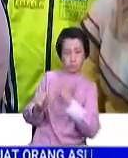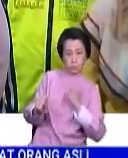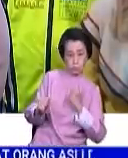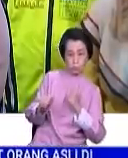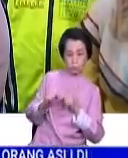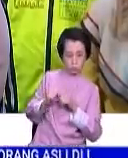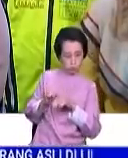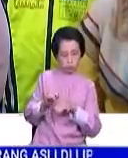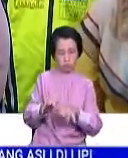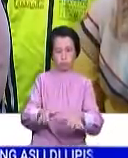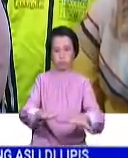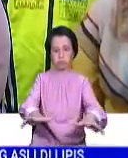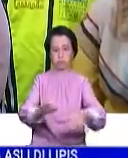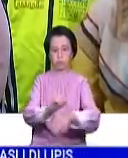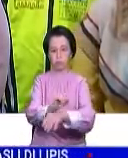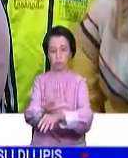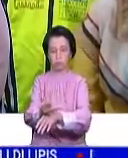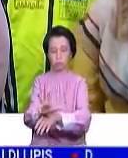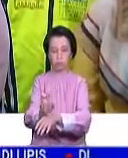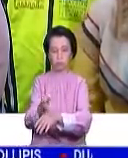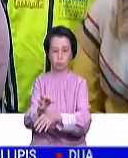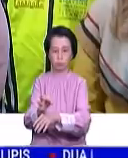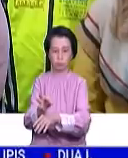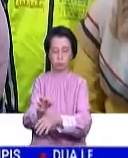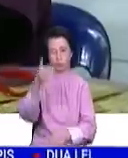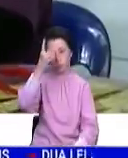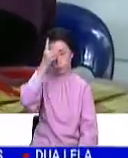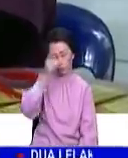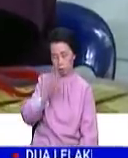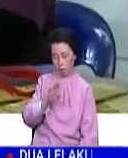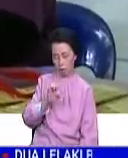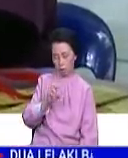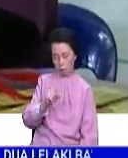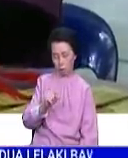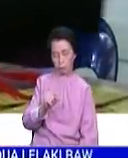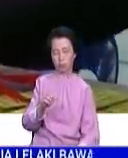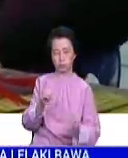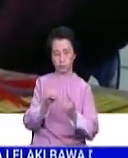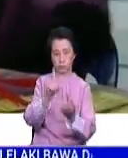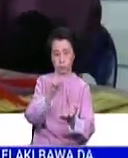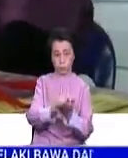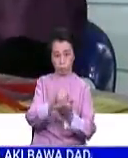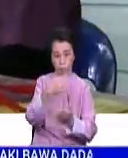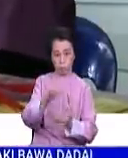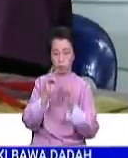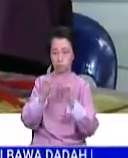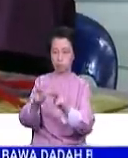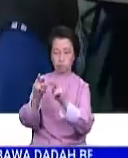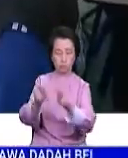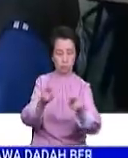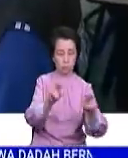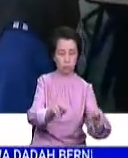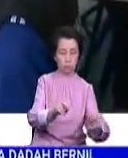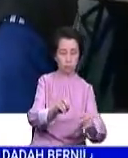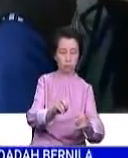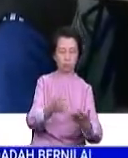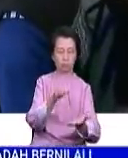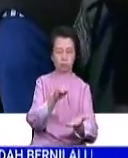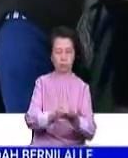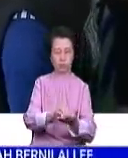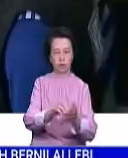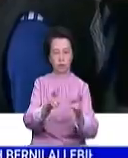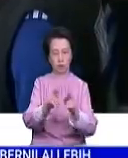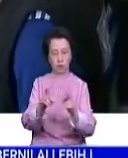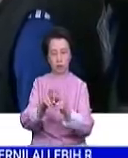penularan virus COVID-19. Datuk Bung ditemui media semasa meninjau program outreach vaksinasi COVID-19 di